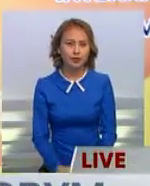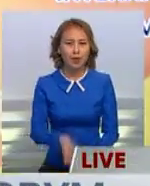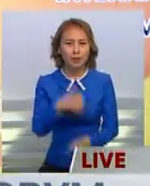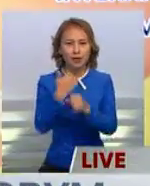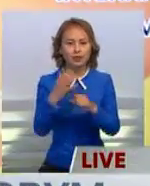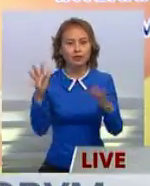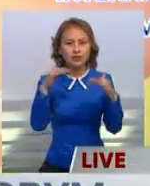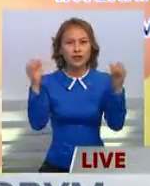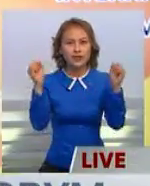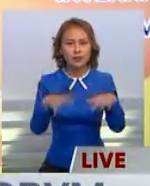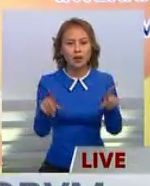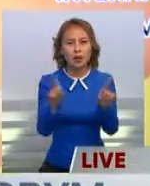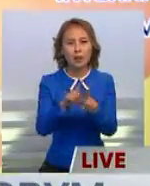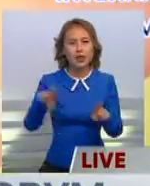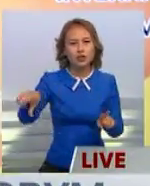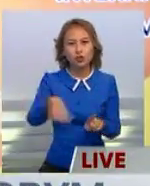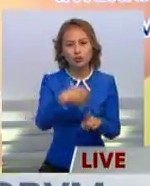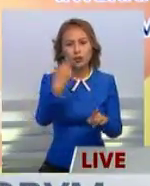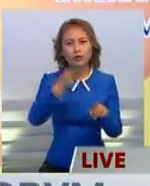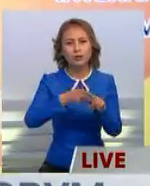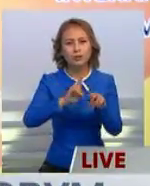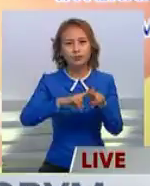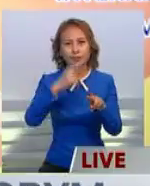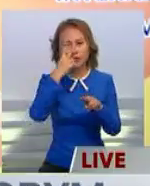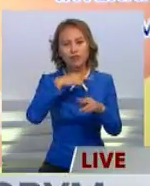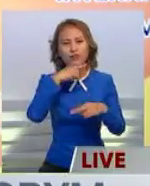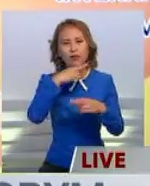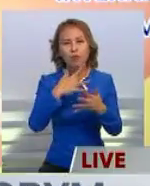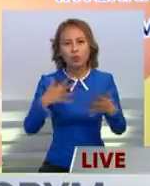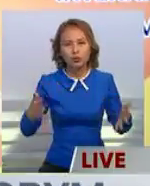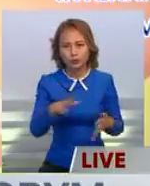Басқосуда Ұлы Жібек жол бойындағы туризмді дамытуға ерекше көңіл бөлінді.